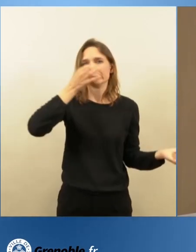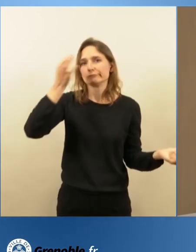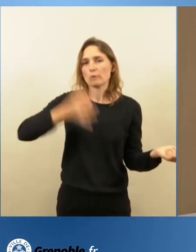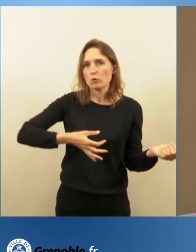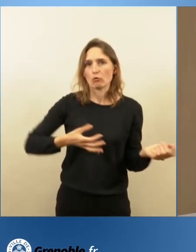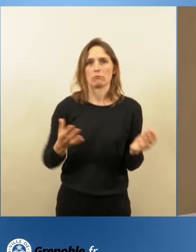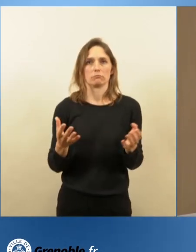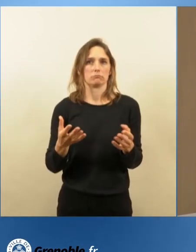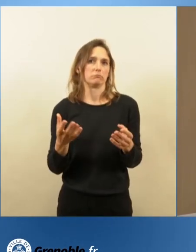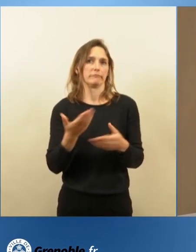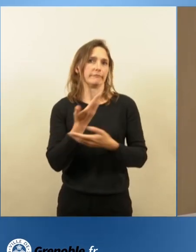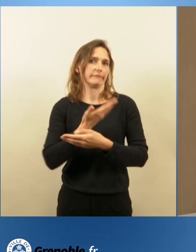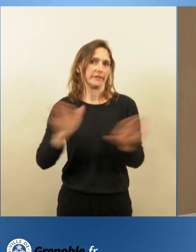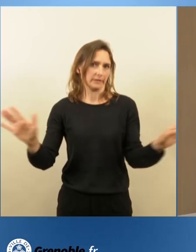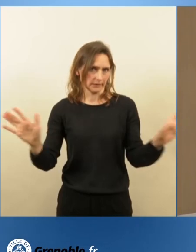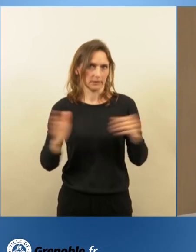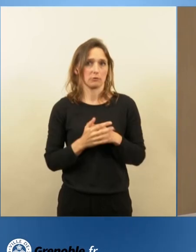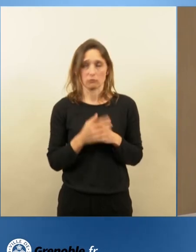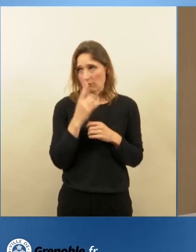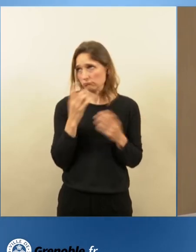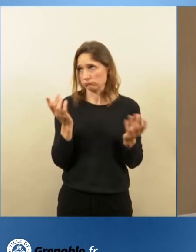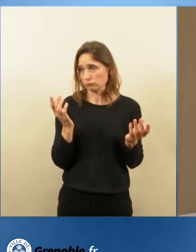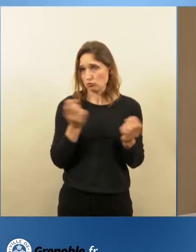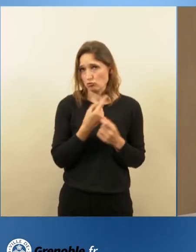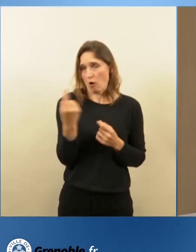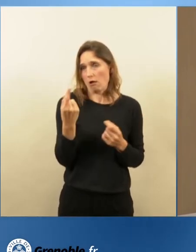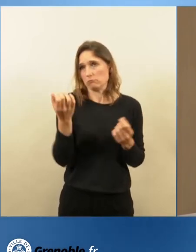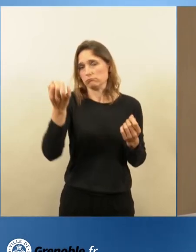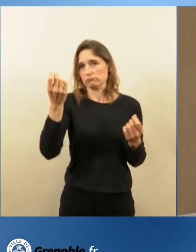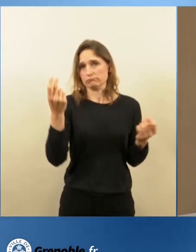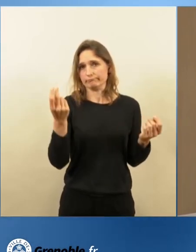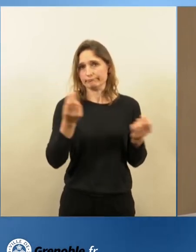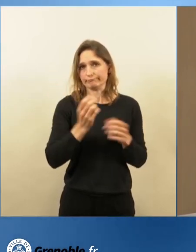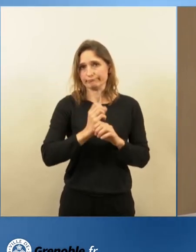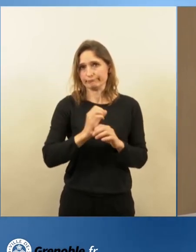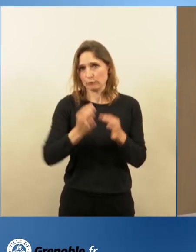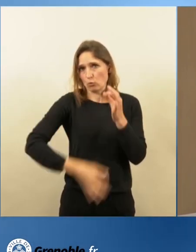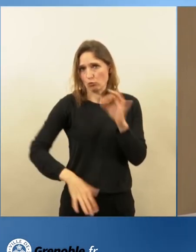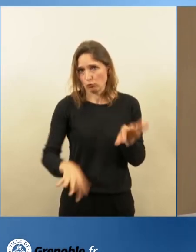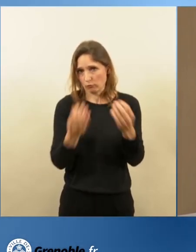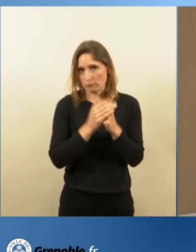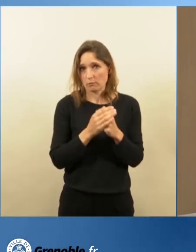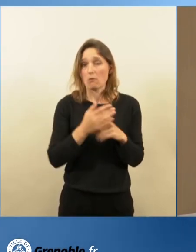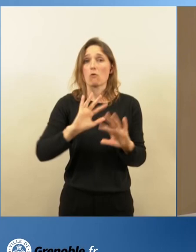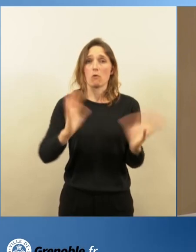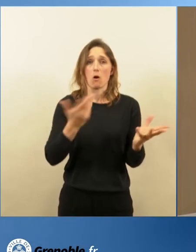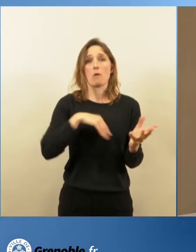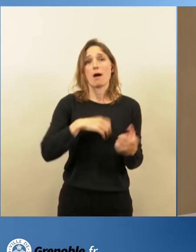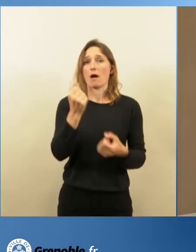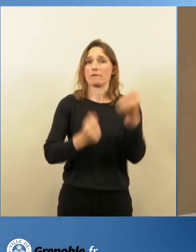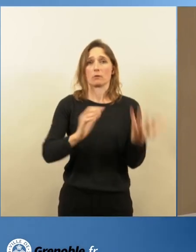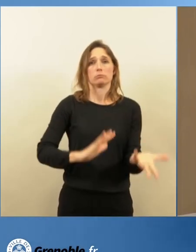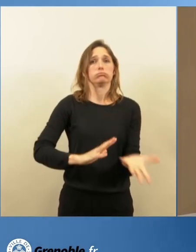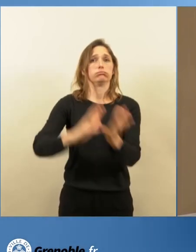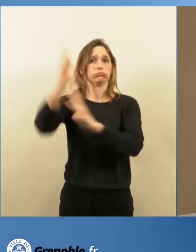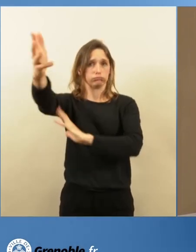un problème qui se résoudra tout seul dans les prochaines années avec la mutation du parc automobile vers des véhicules